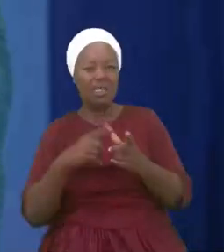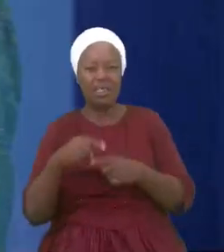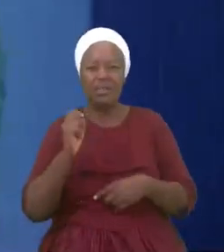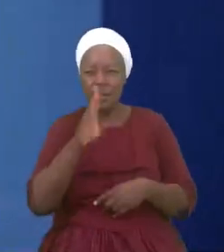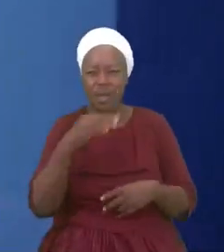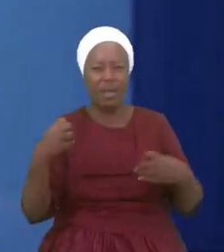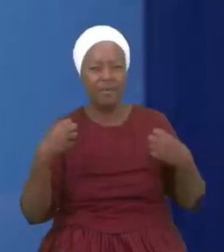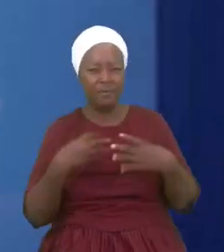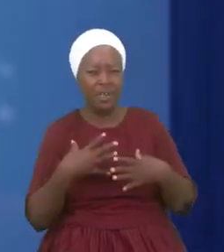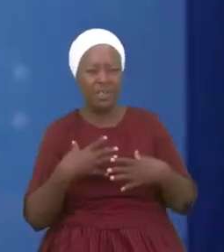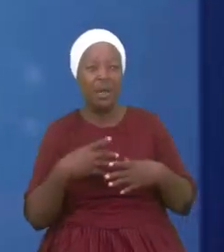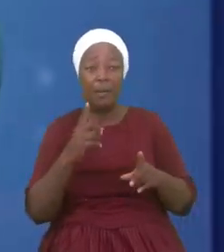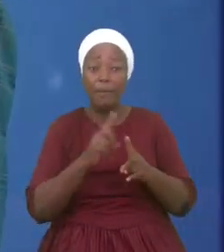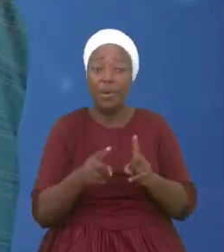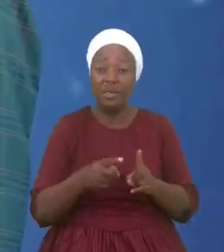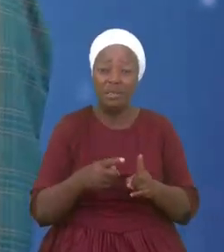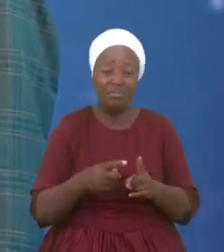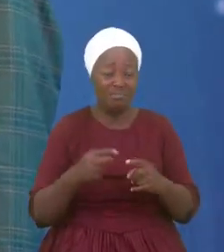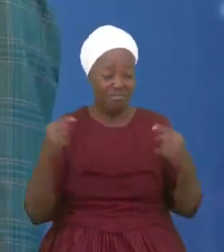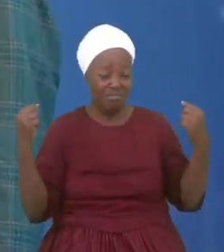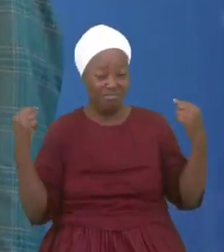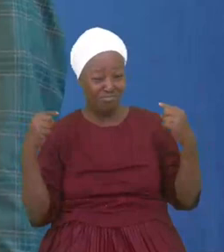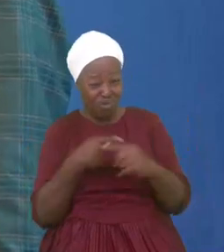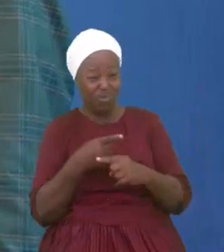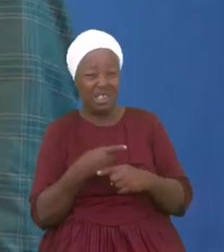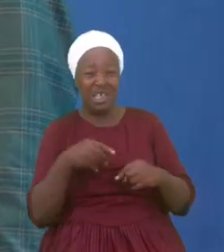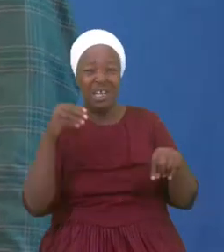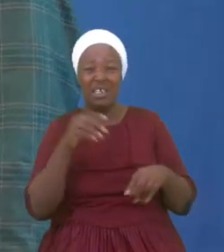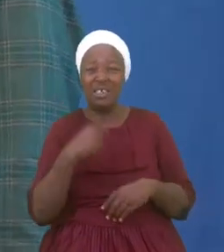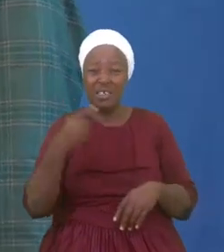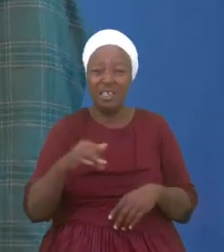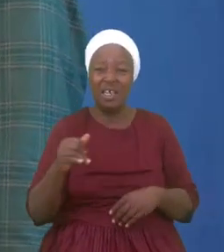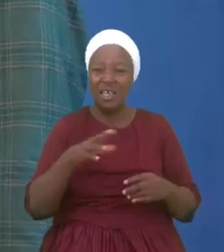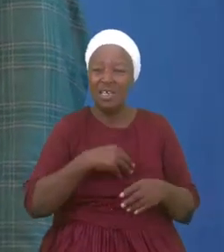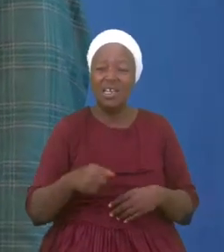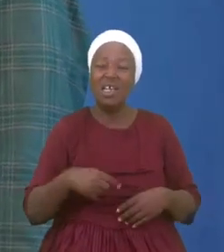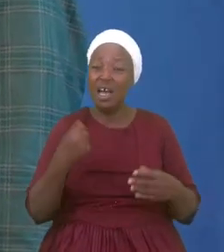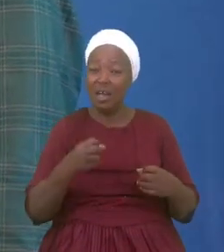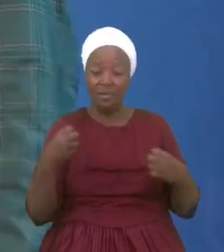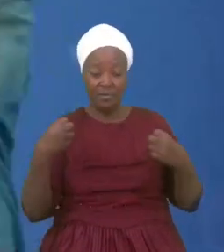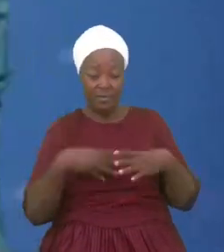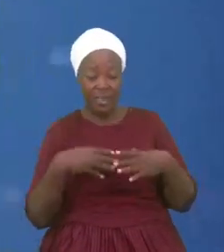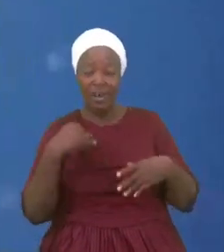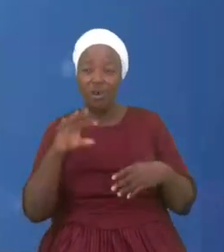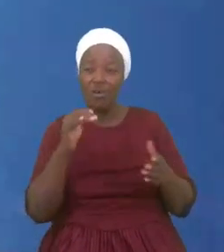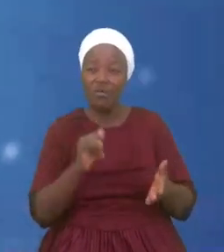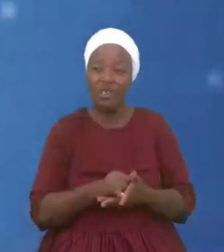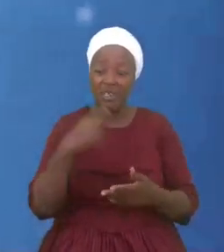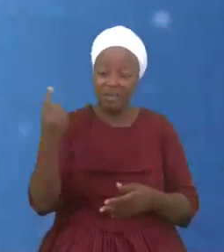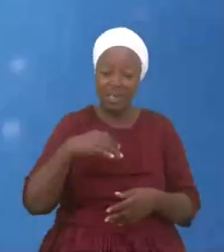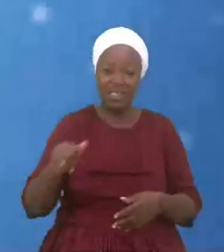le mal à le savait peut être deux ils doivent avoir peur alors du tournoi était